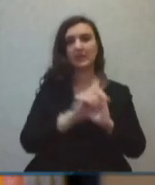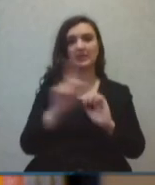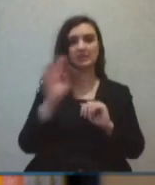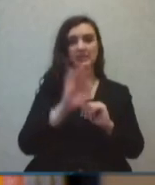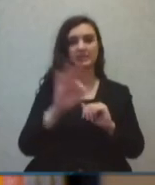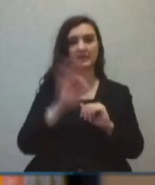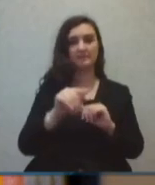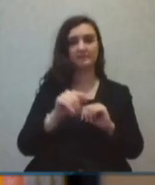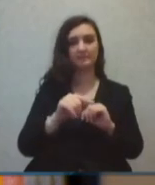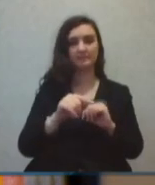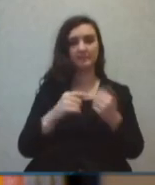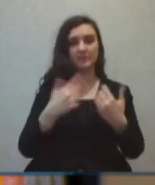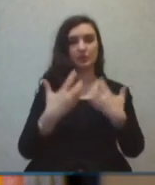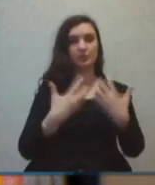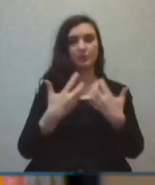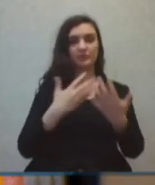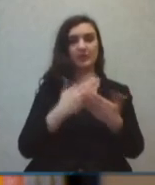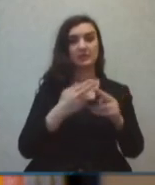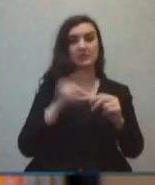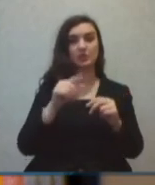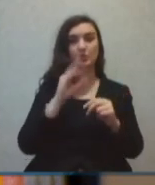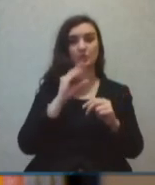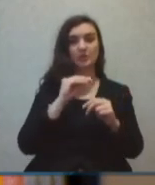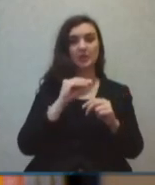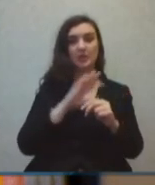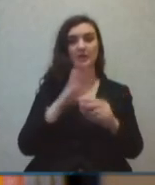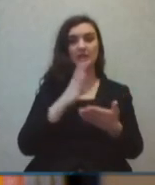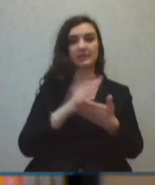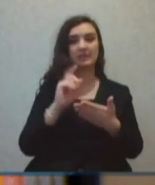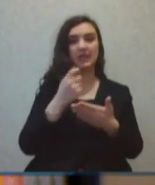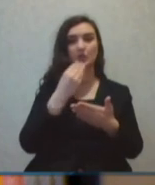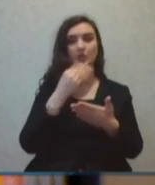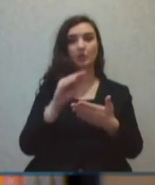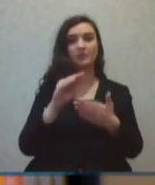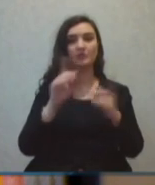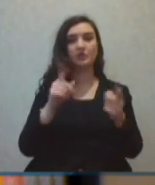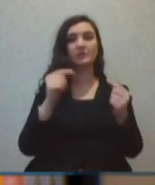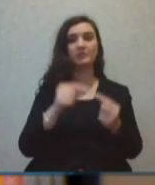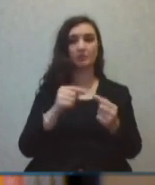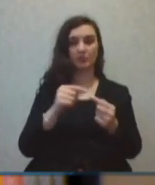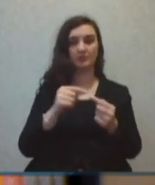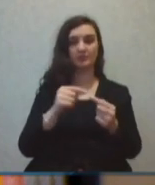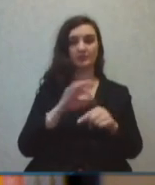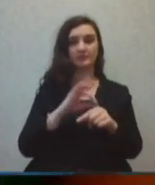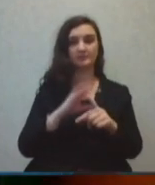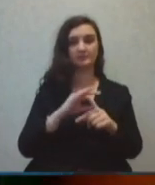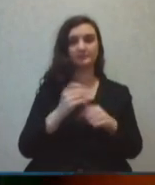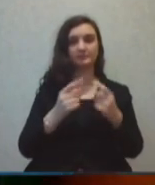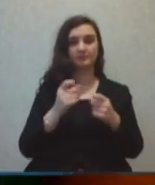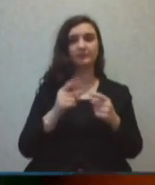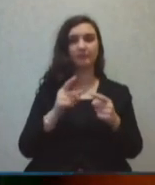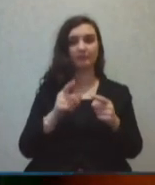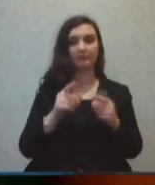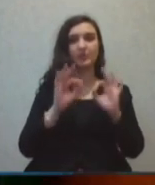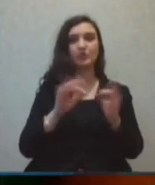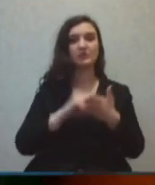აი პათოლოგიური შფოთვა არის ის, როდესაც არ არის ხარისხობრივი შესაბამისობა სიმპტომებს. ანუ რაციონალური საფუძველი არ